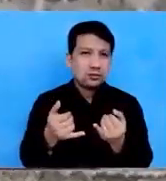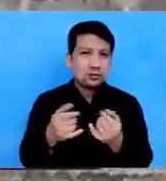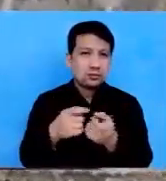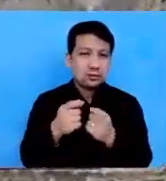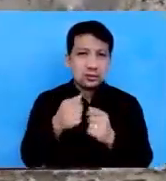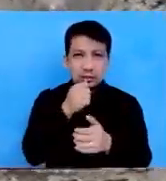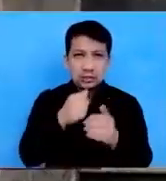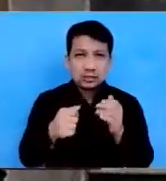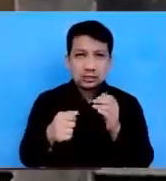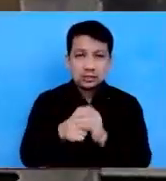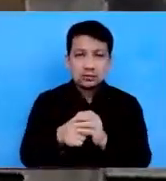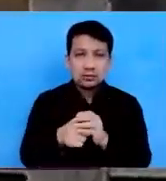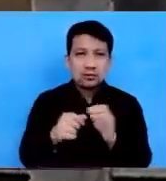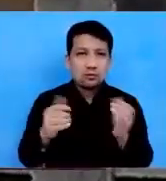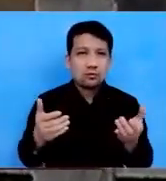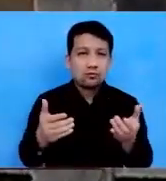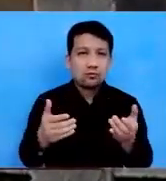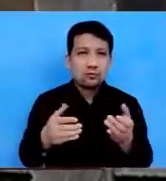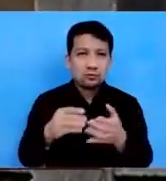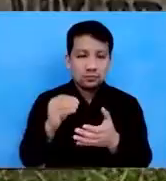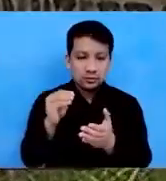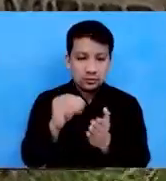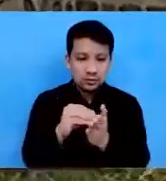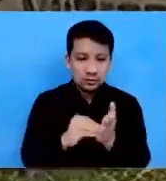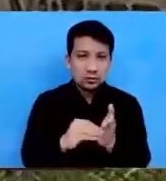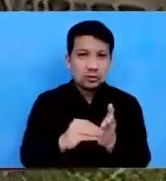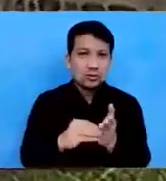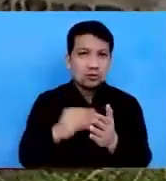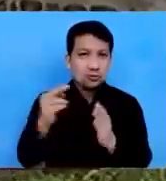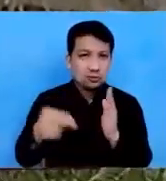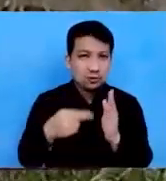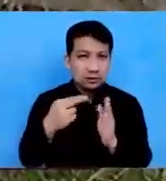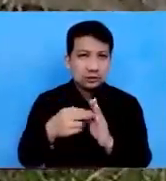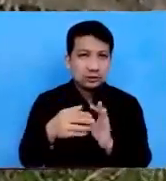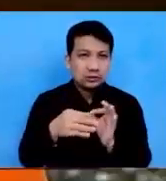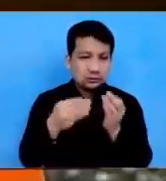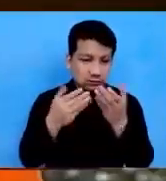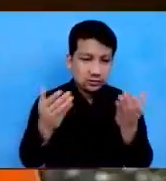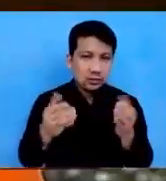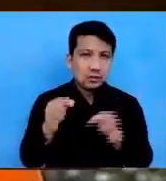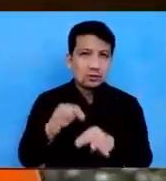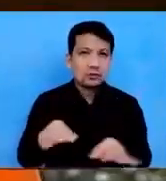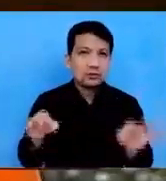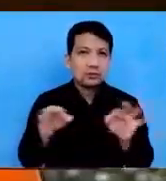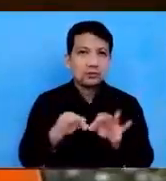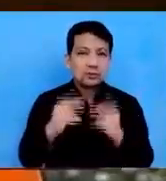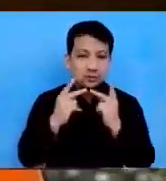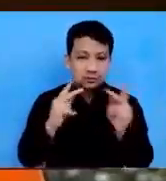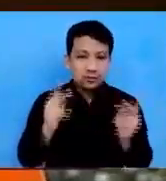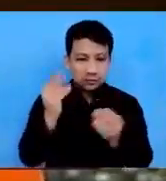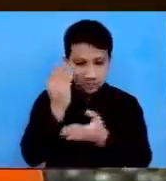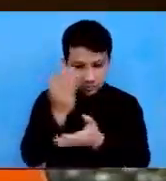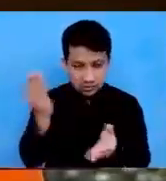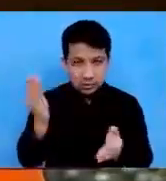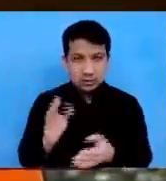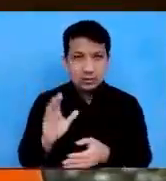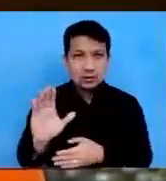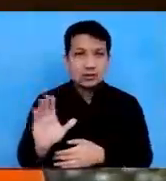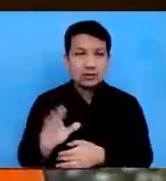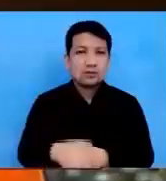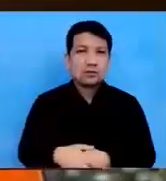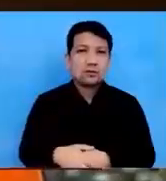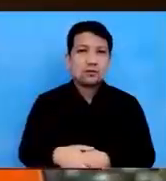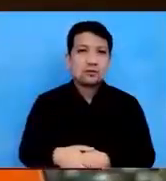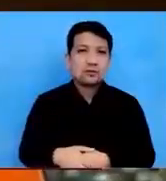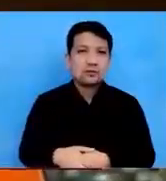pamilya o walang maayos na record ng mga namatay na believed inmates. Kasi nga, dapat ipinapublish yan eh. Para na widest